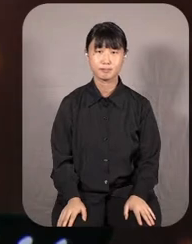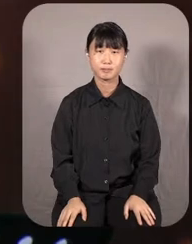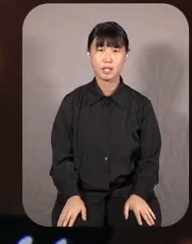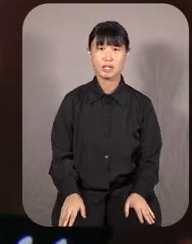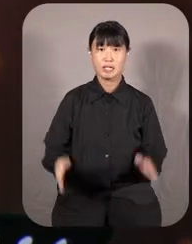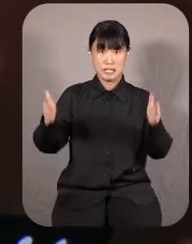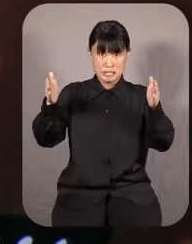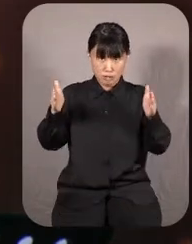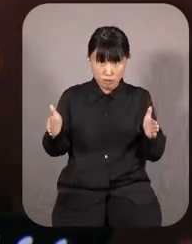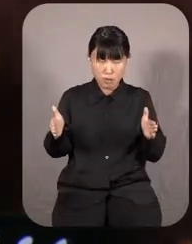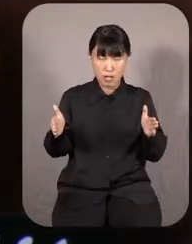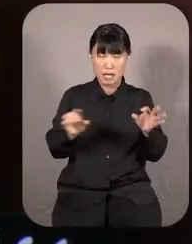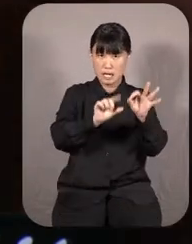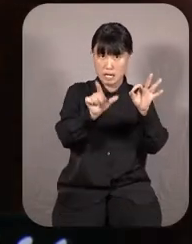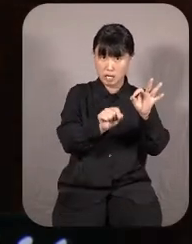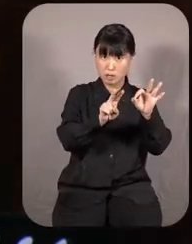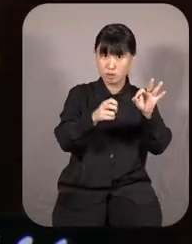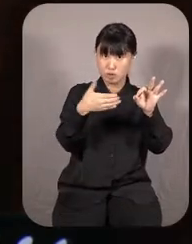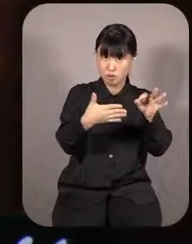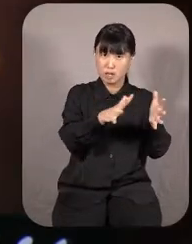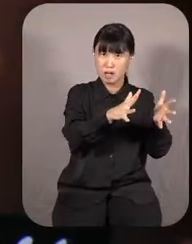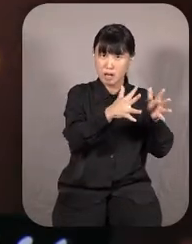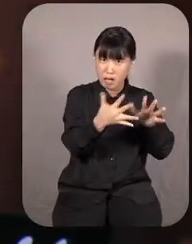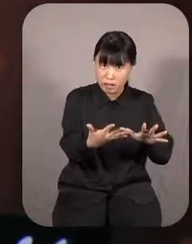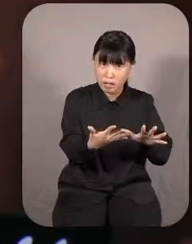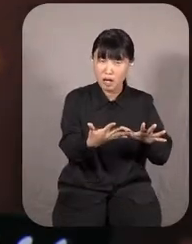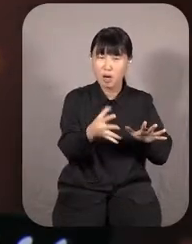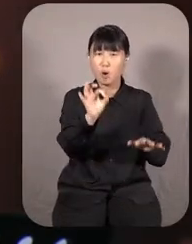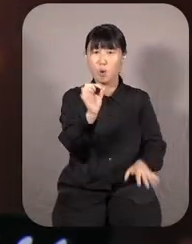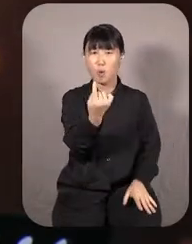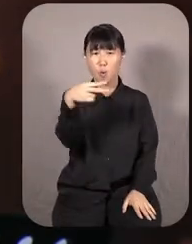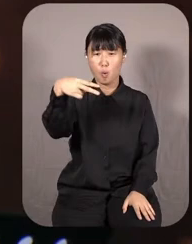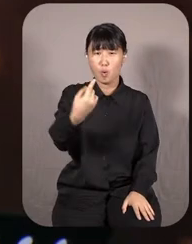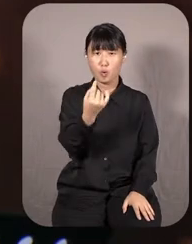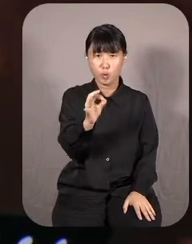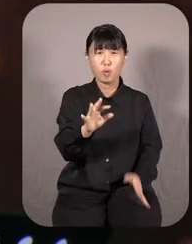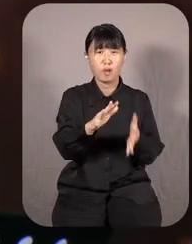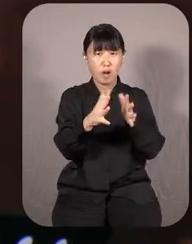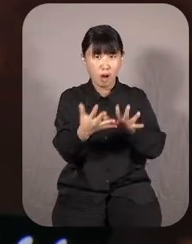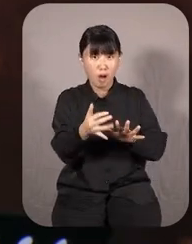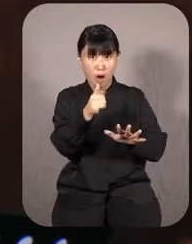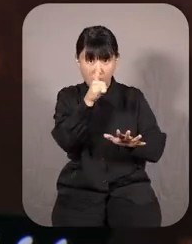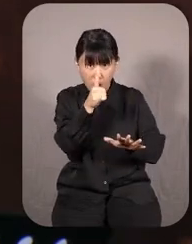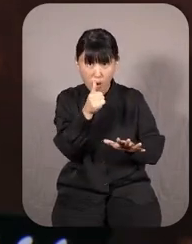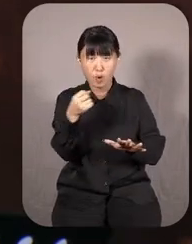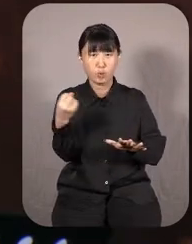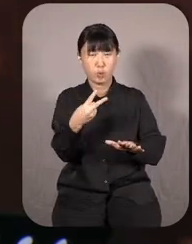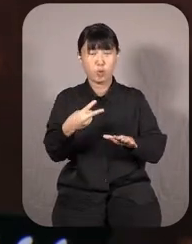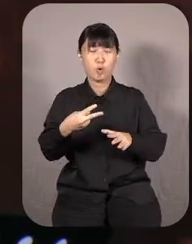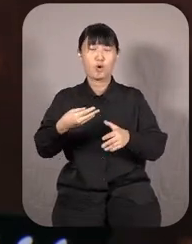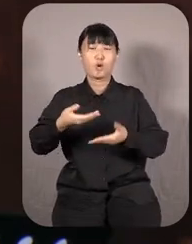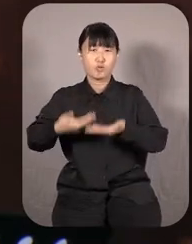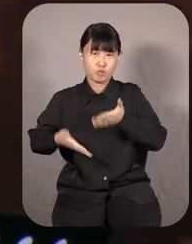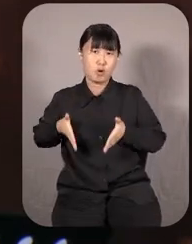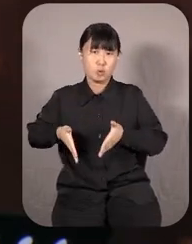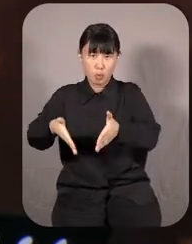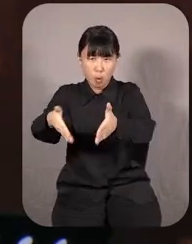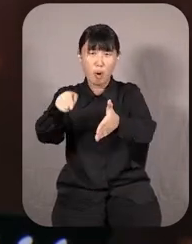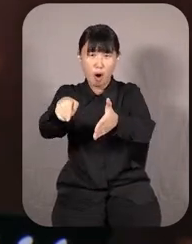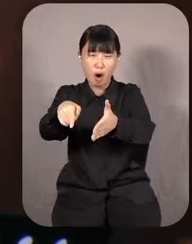오송 참사가 발생했고 주가 조작에 대해서 도로 조작 범죄까지